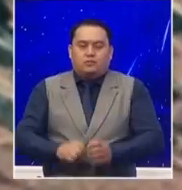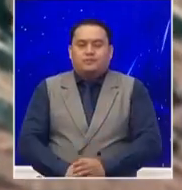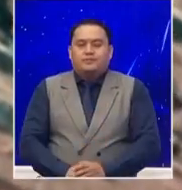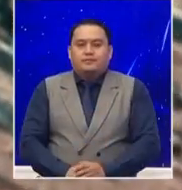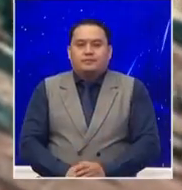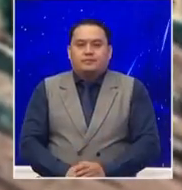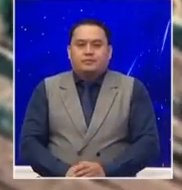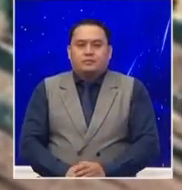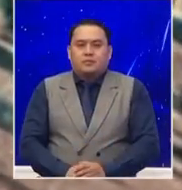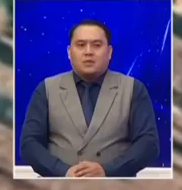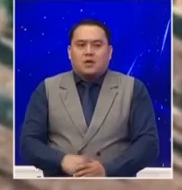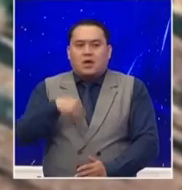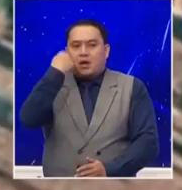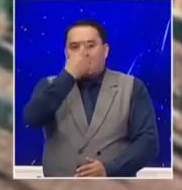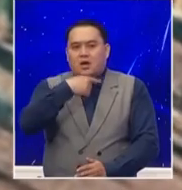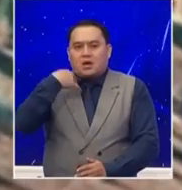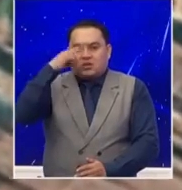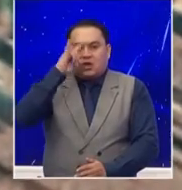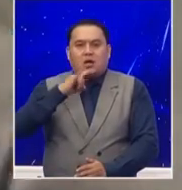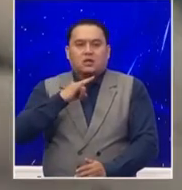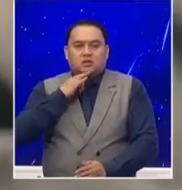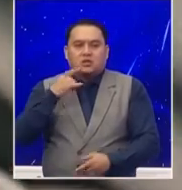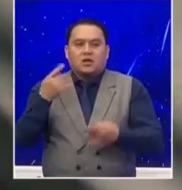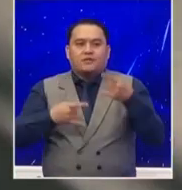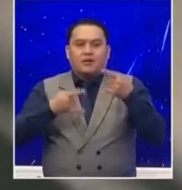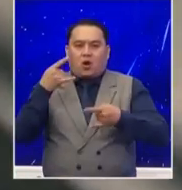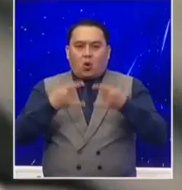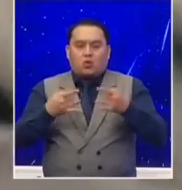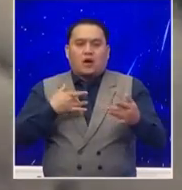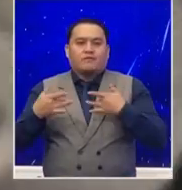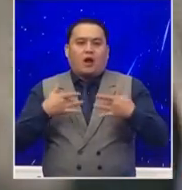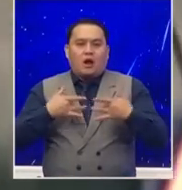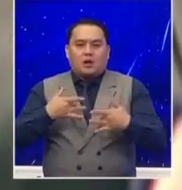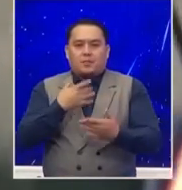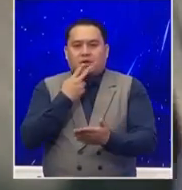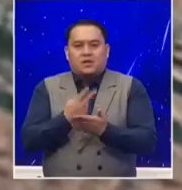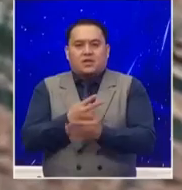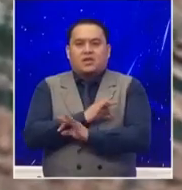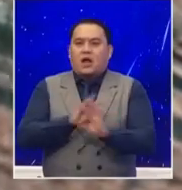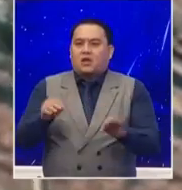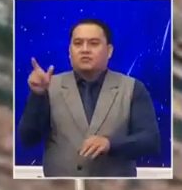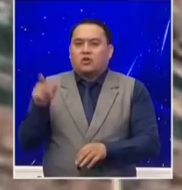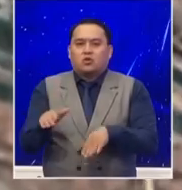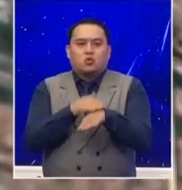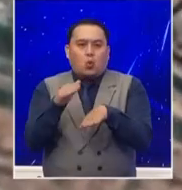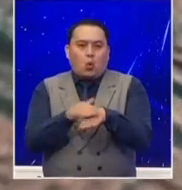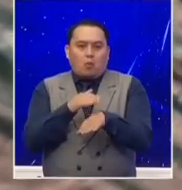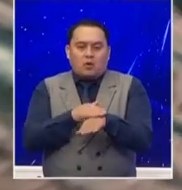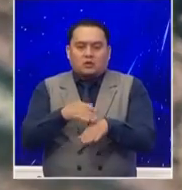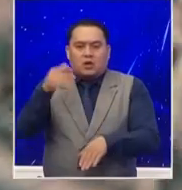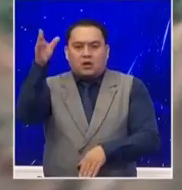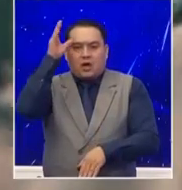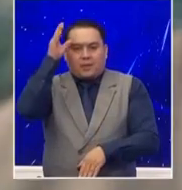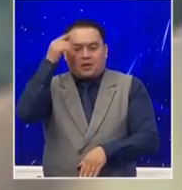Алимгазы Раимбеков – культовая личность в казахском кинематографе. Всенародный любимец был премьером идеального человека. Добродушие,